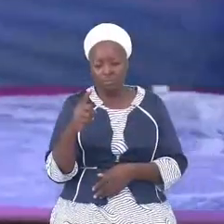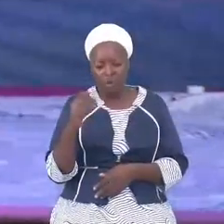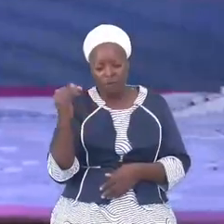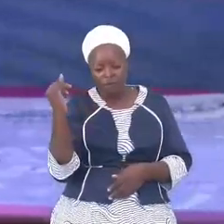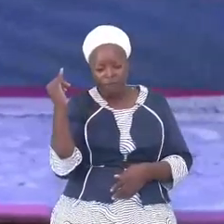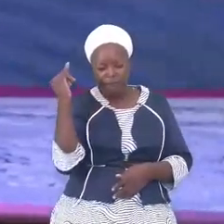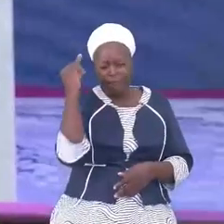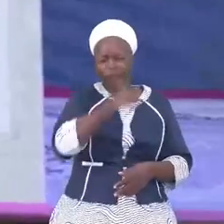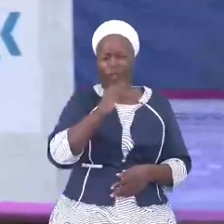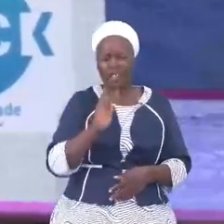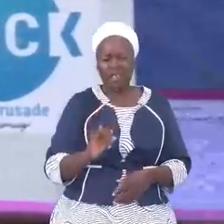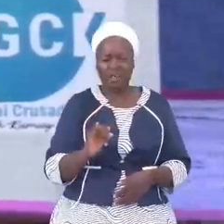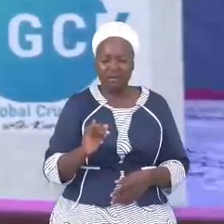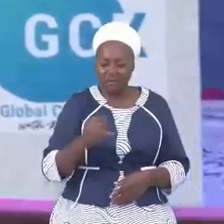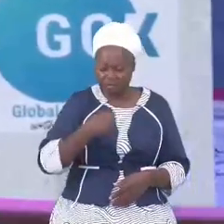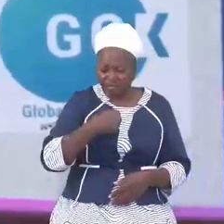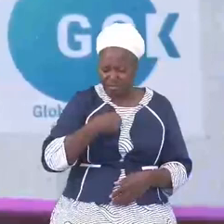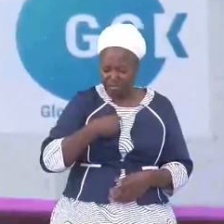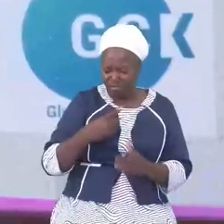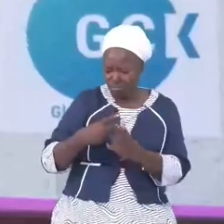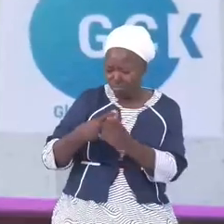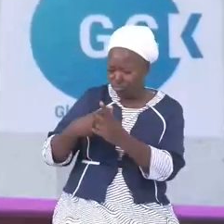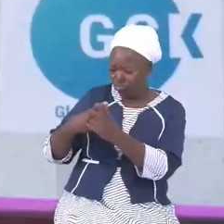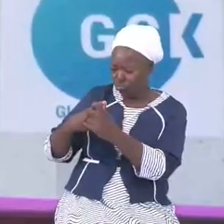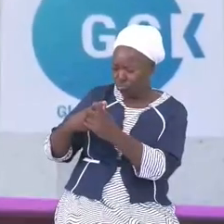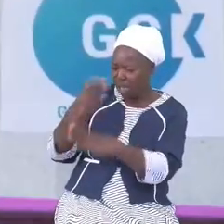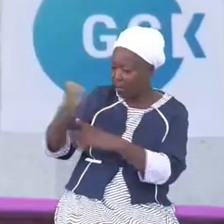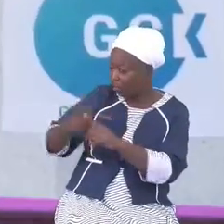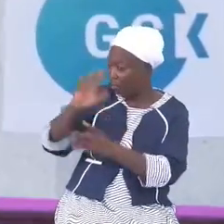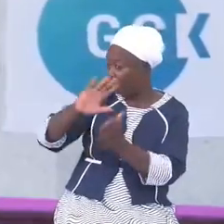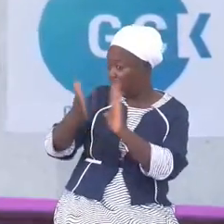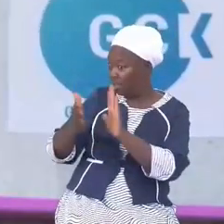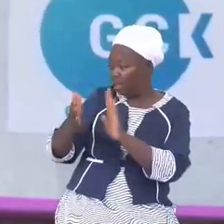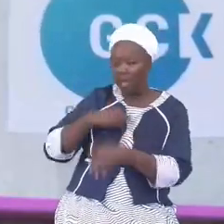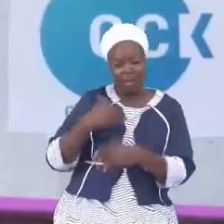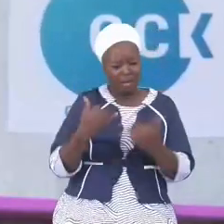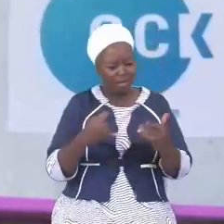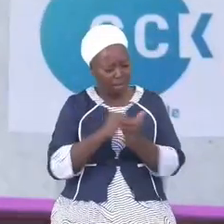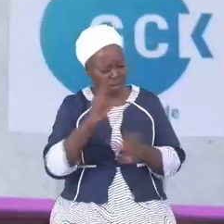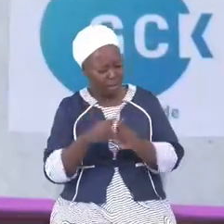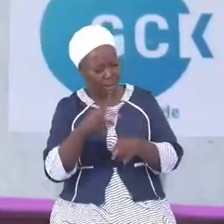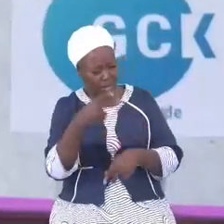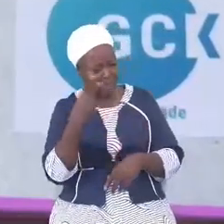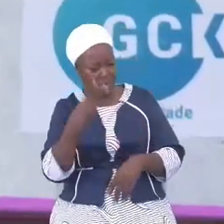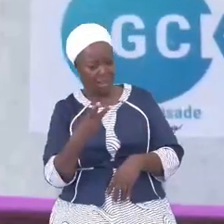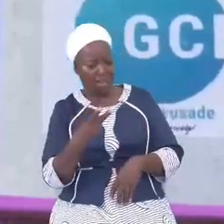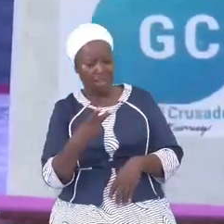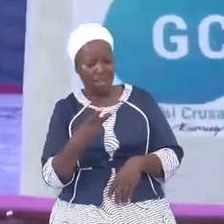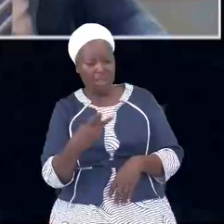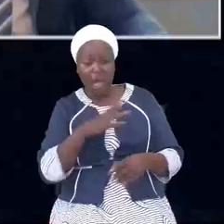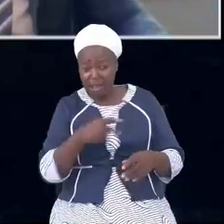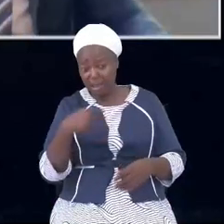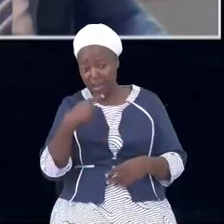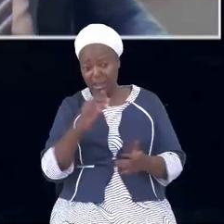Moi-même, dans ma folie, j'ai fui ta présence. Maintenant, c'est comme si tu dis, tu veux quitter ma